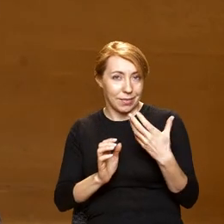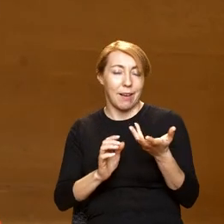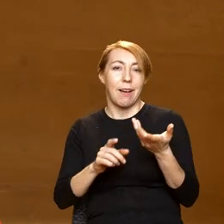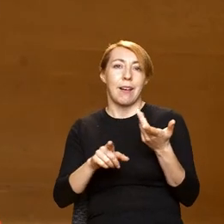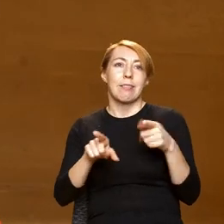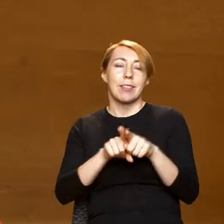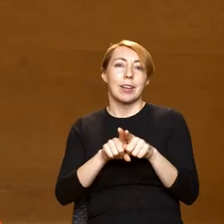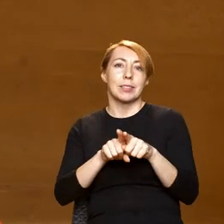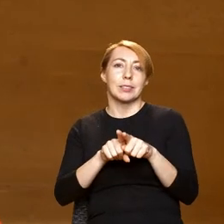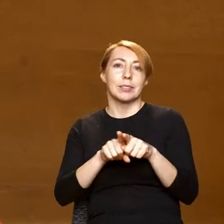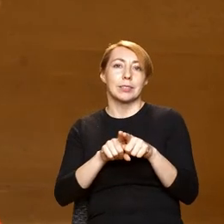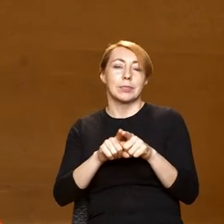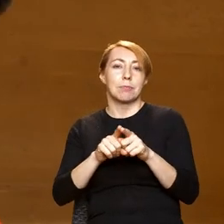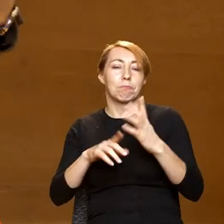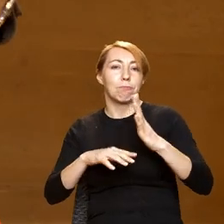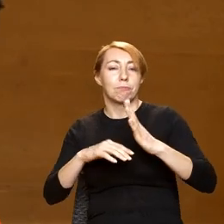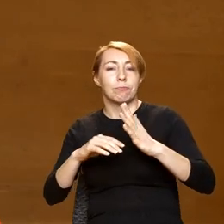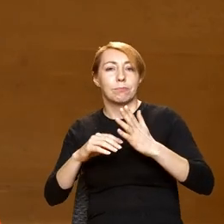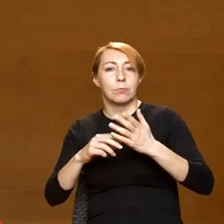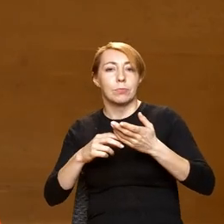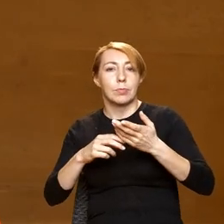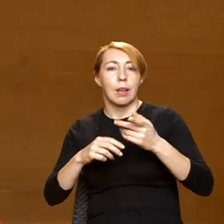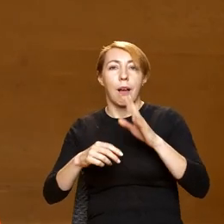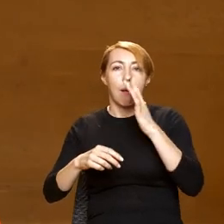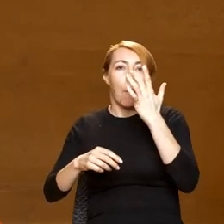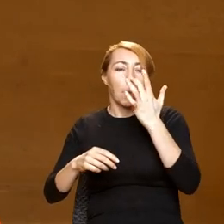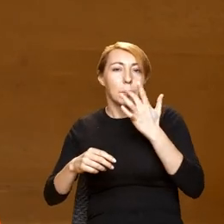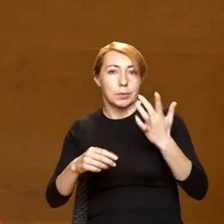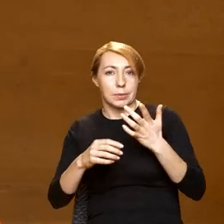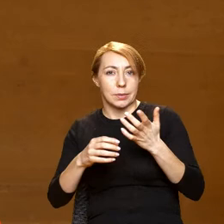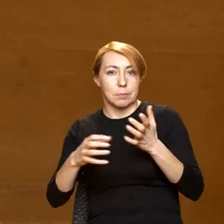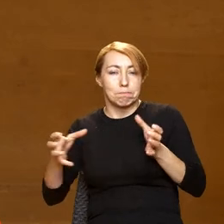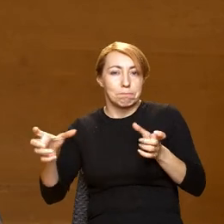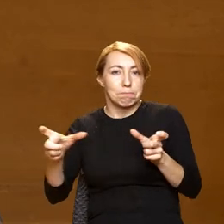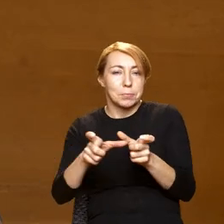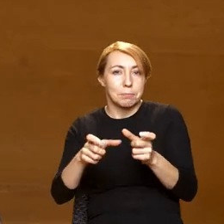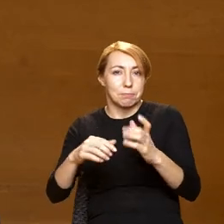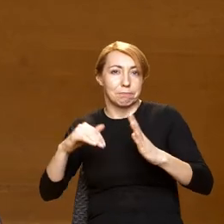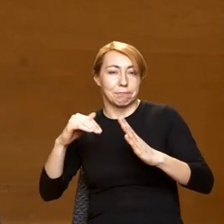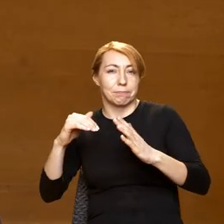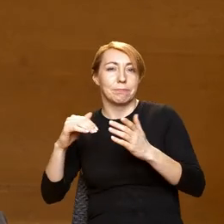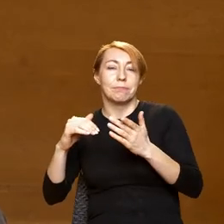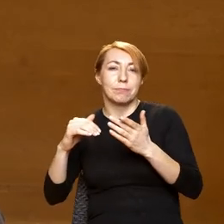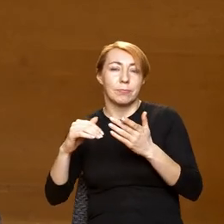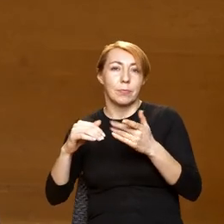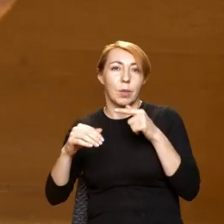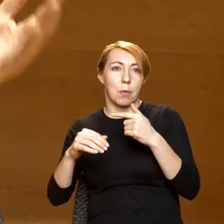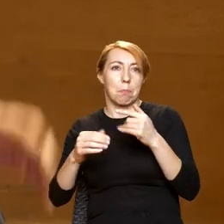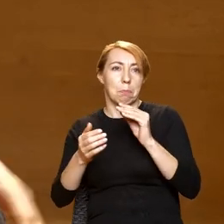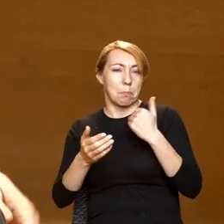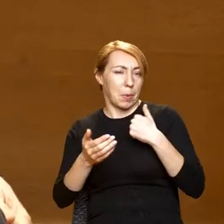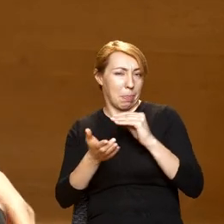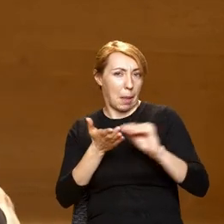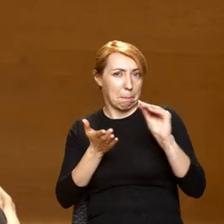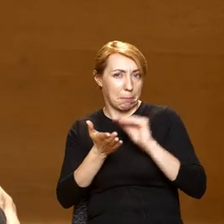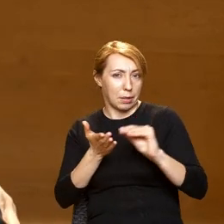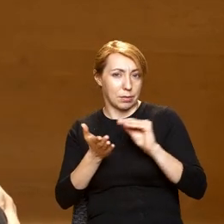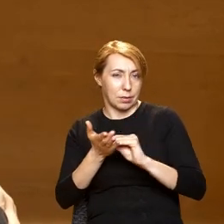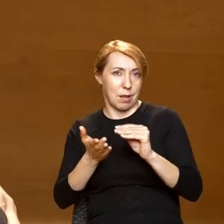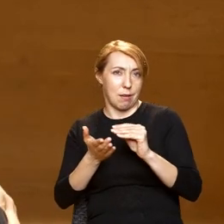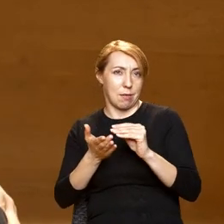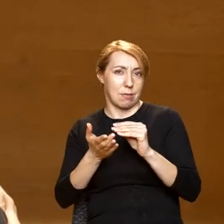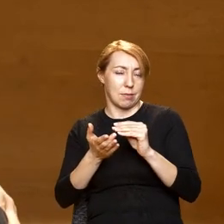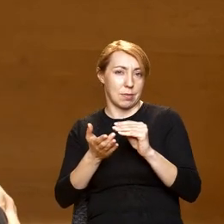tam i struktury, oczywiście struktury rosyjskie, które byli, o których było powiedziane, że to było